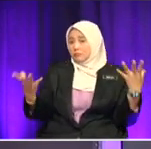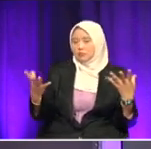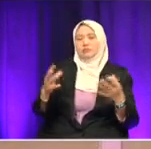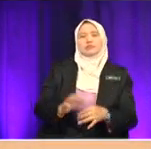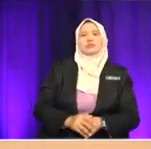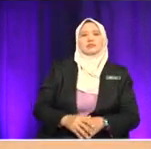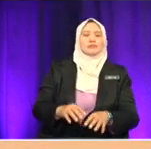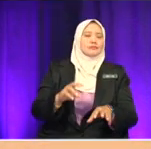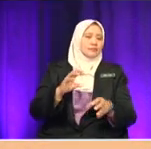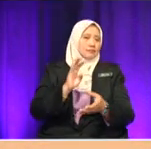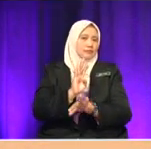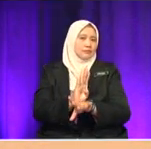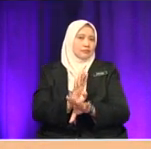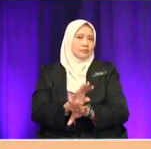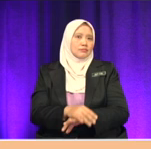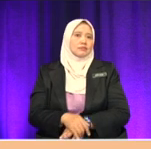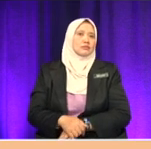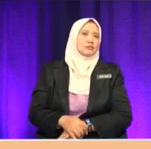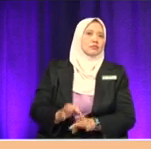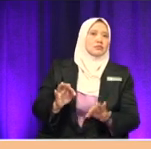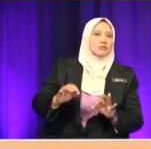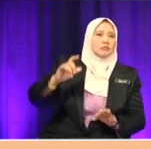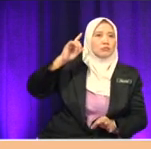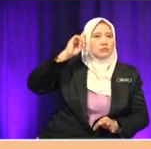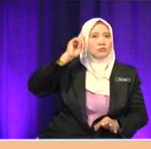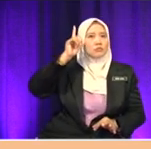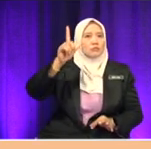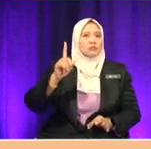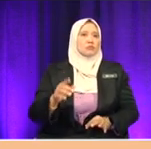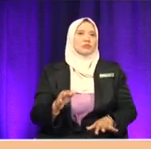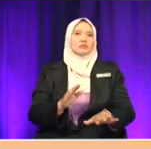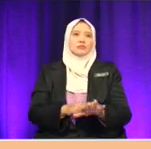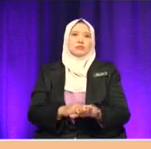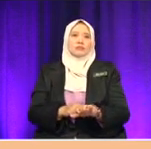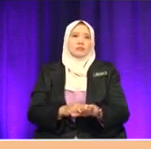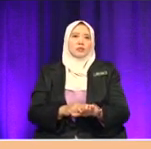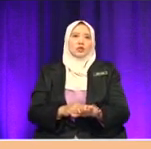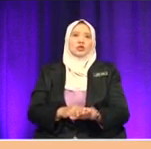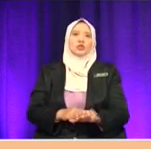sini, pada bubur nutrien yang telah disimpan pada suhu